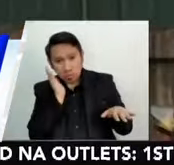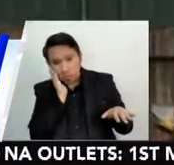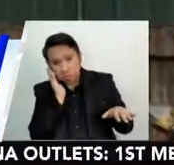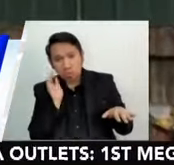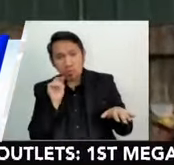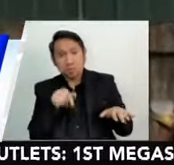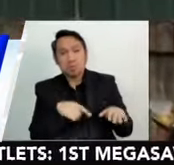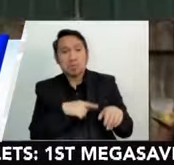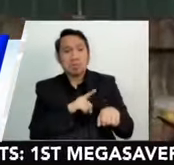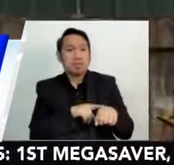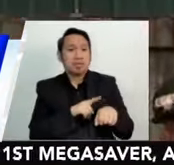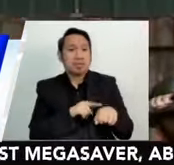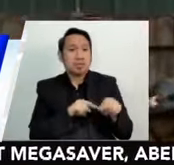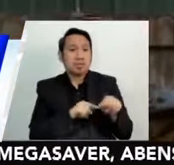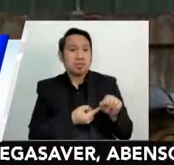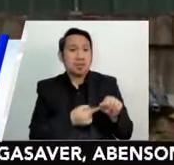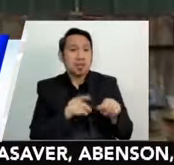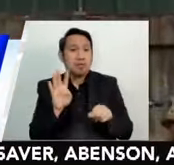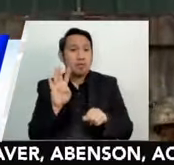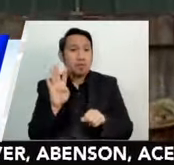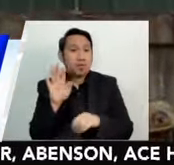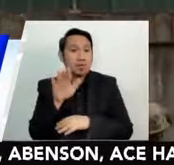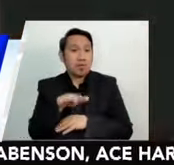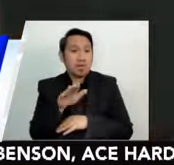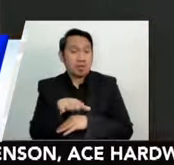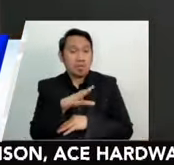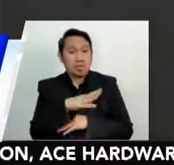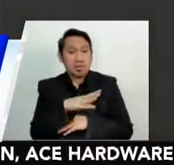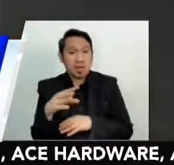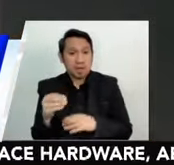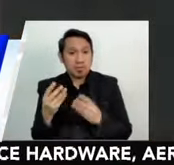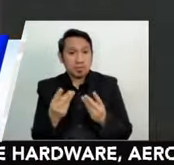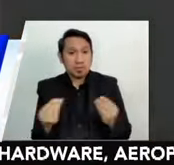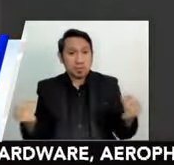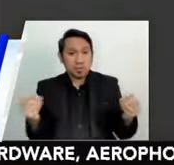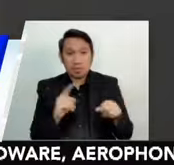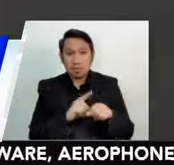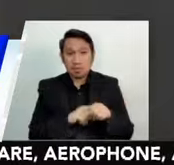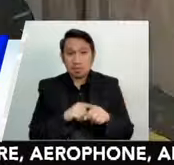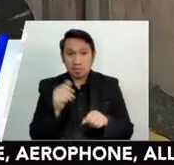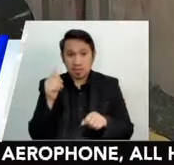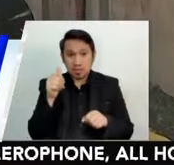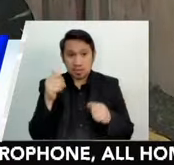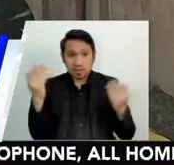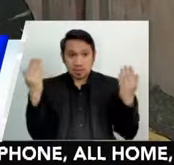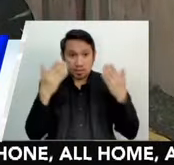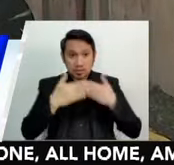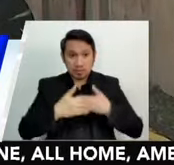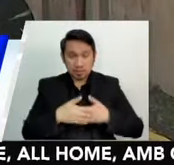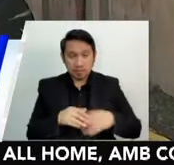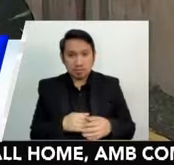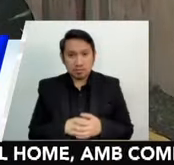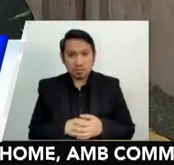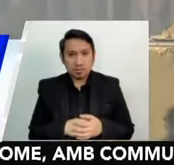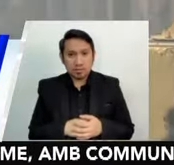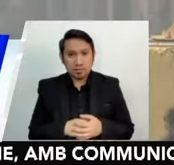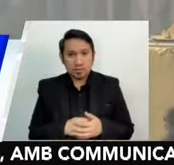4 kahapon at idiniklarang under control pasado alas 10 ng gabi. Inaalam pa ang sanhi nito.